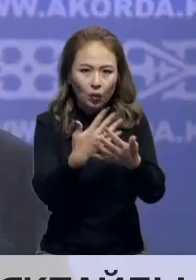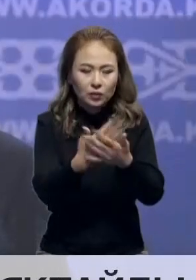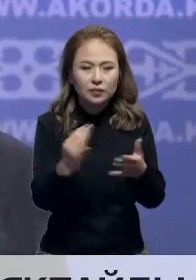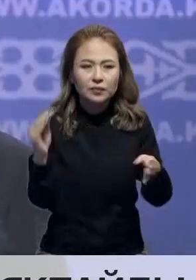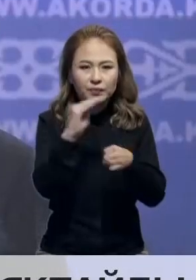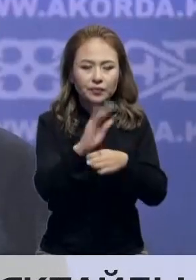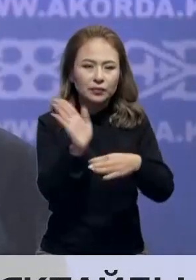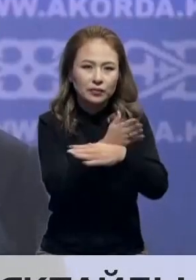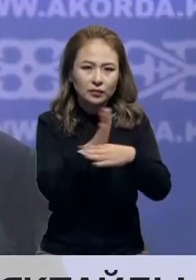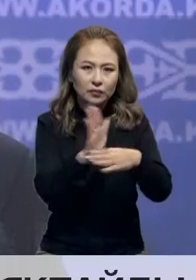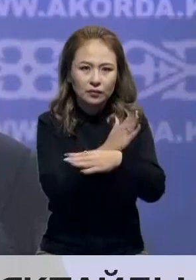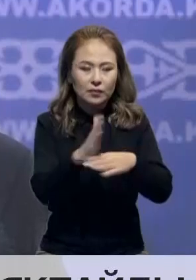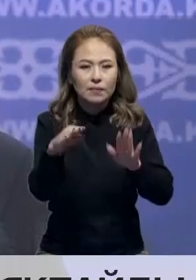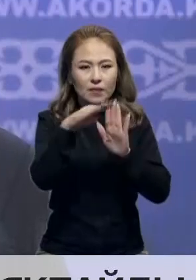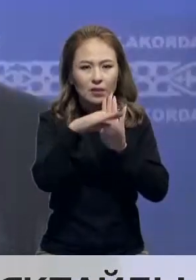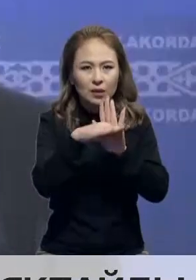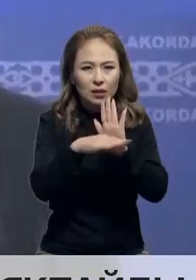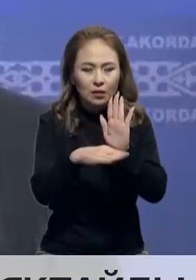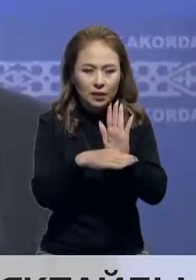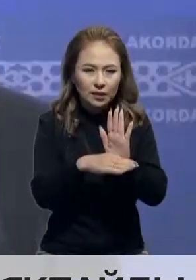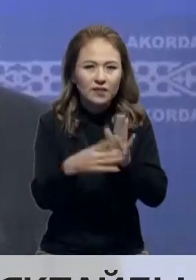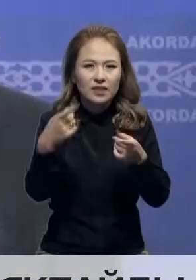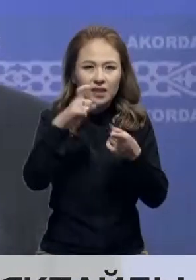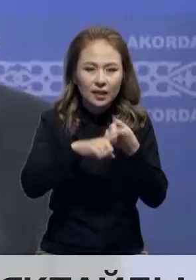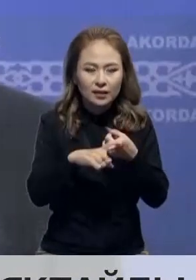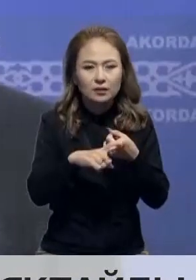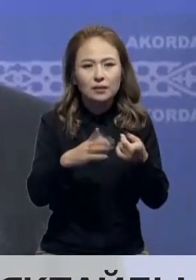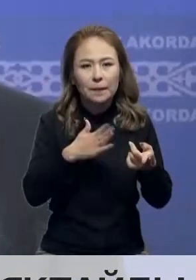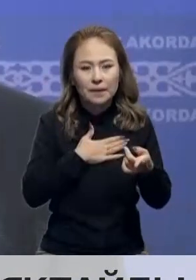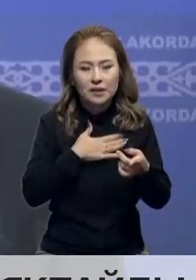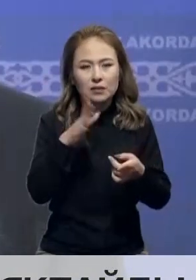басқа жекешелендіру бағдарламасына сәйкес біз